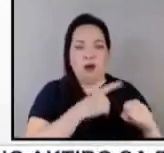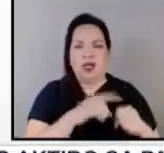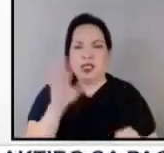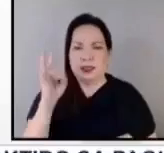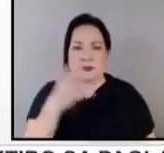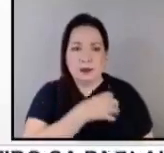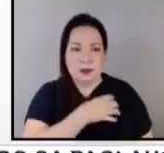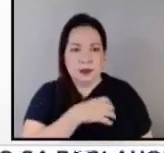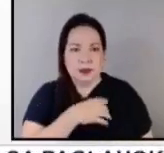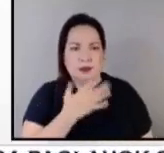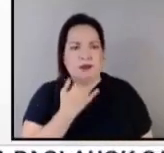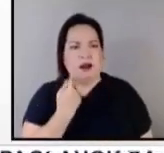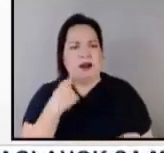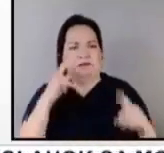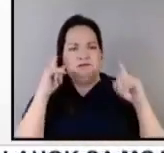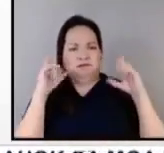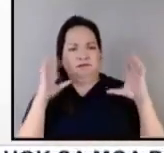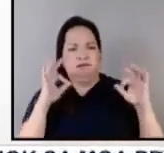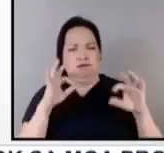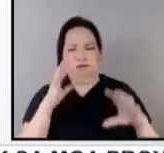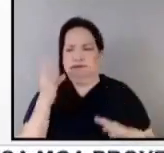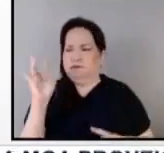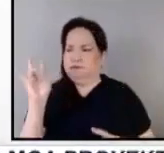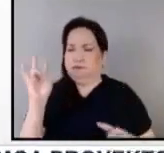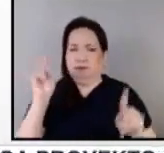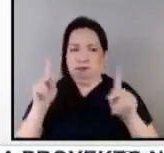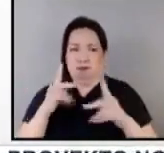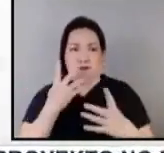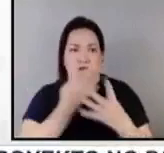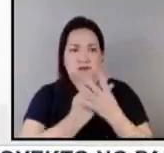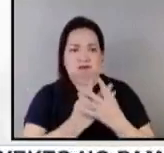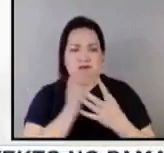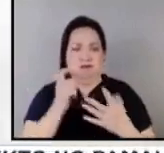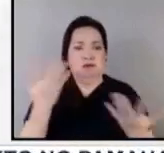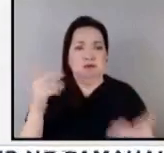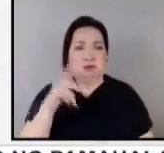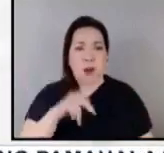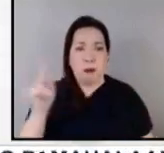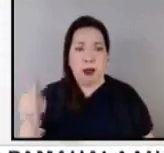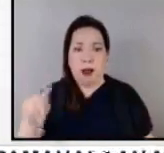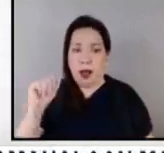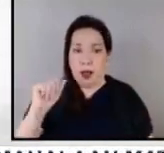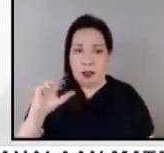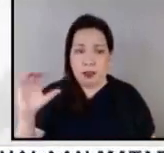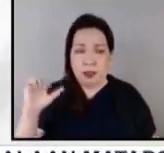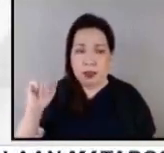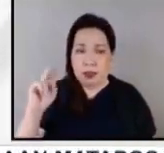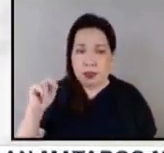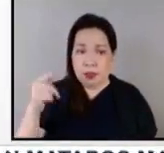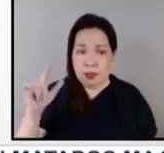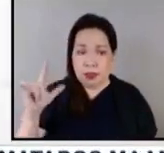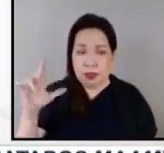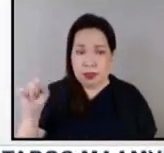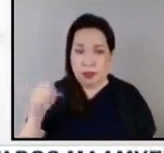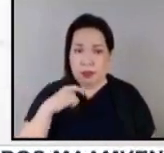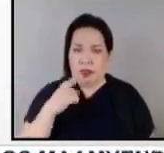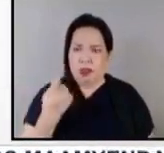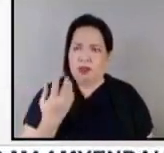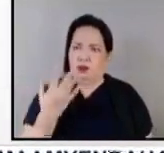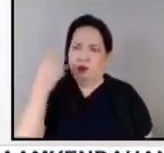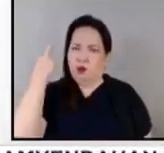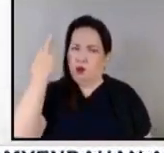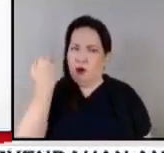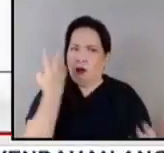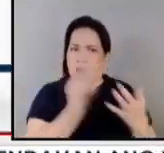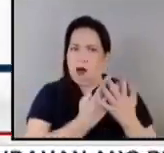pagkulong sa 13 tao kamakailan sa Angeles City, Pampanga. Ayon sa pulisya, wala umanong basihan ang pagpiit sa mga biktima at nagtangka pa umanong